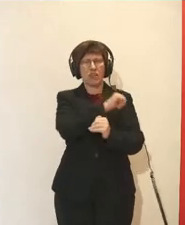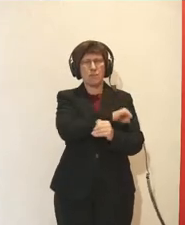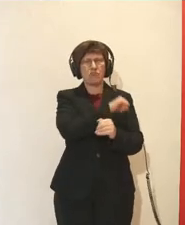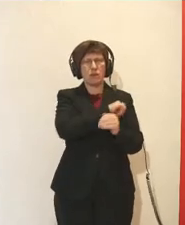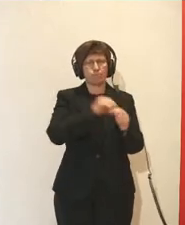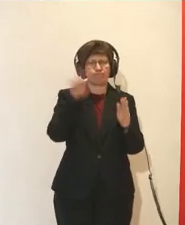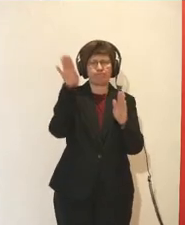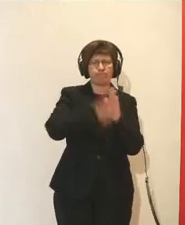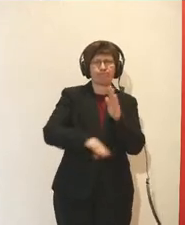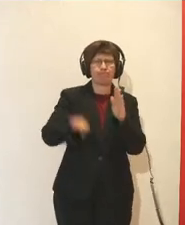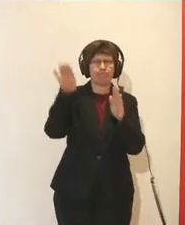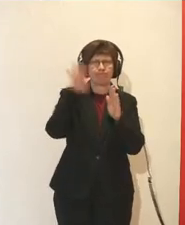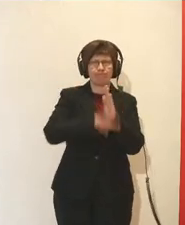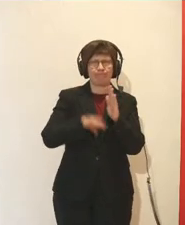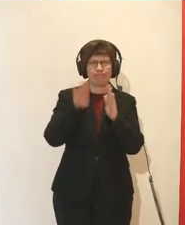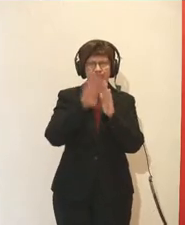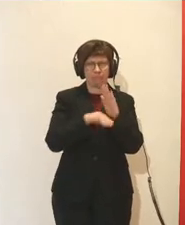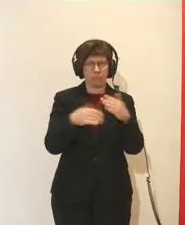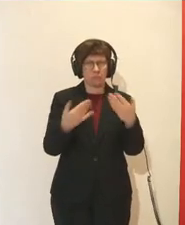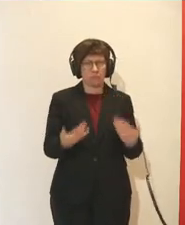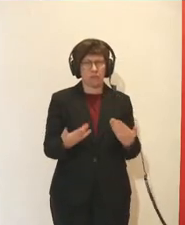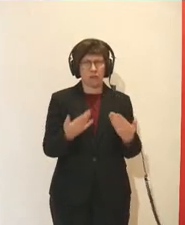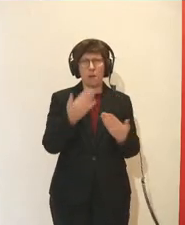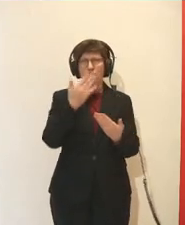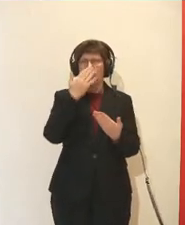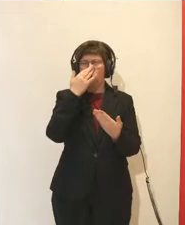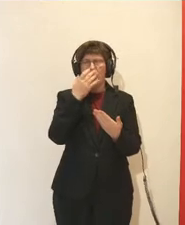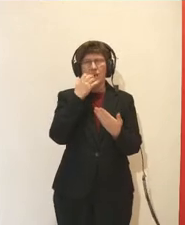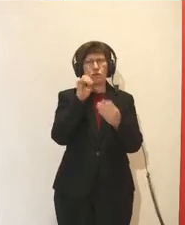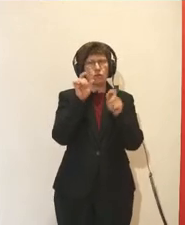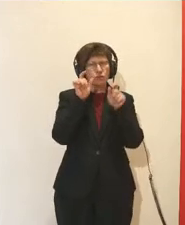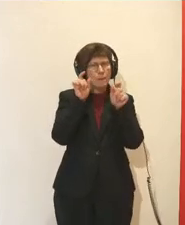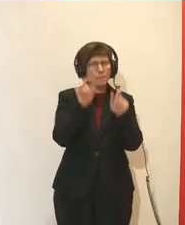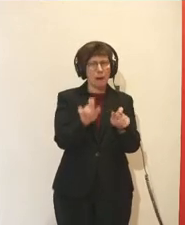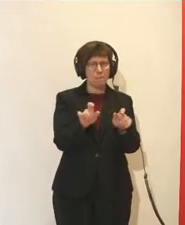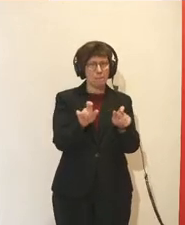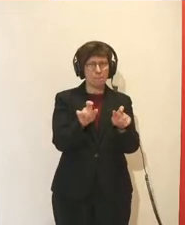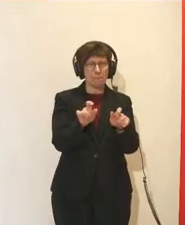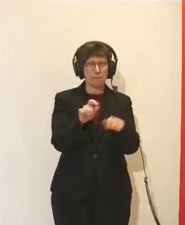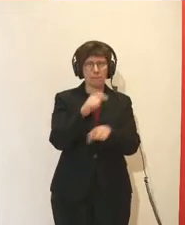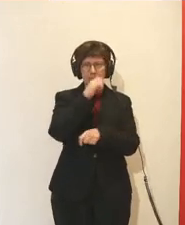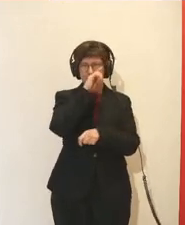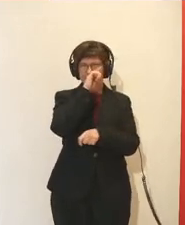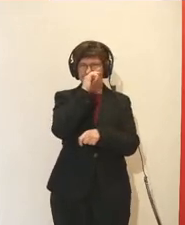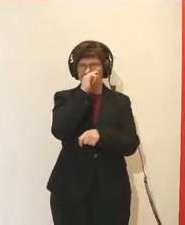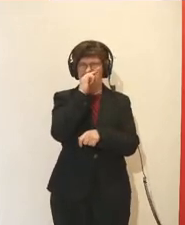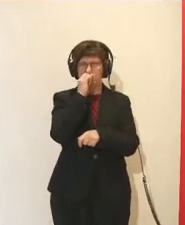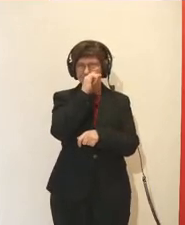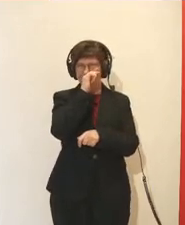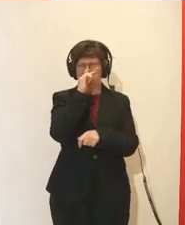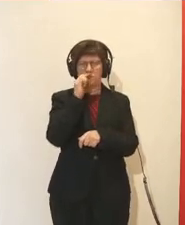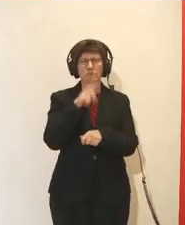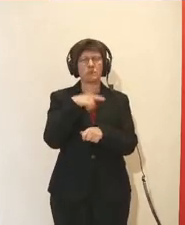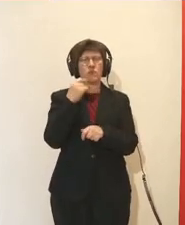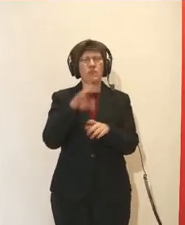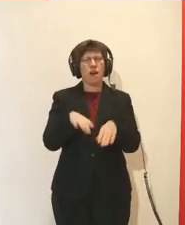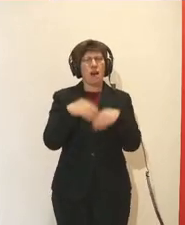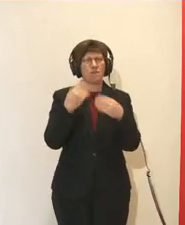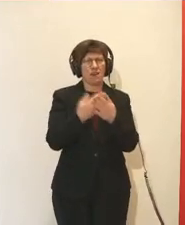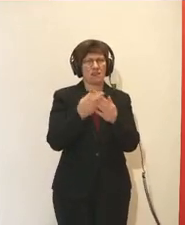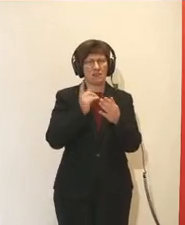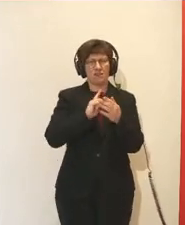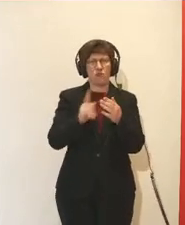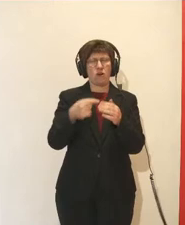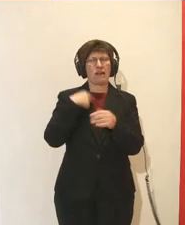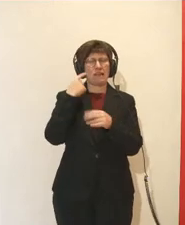diskreditieren und versuchen wollen das zu verhindern also ich meine wir haben jetzt beginnt seit dieser woche